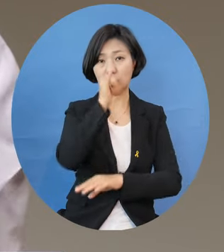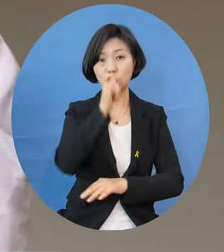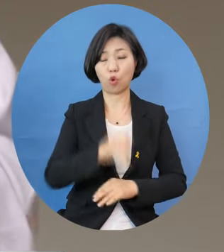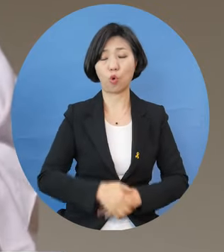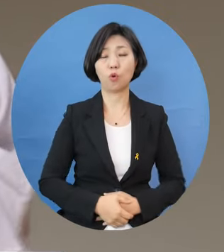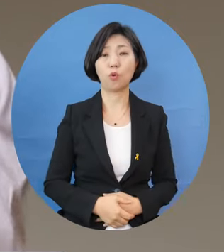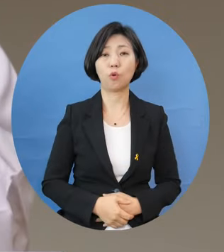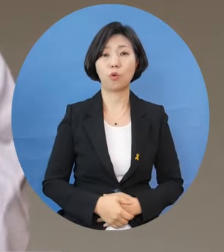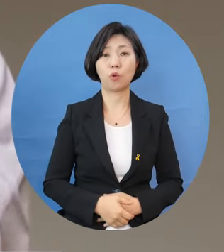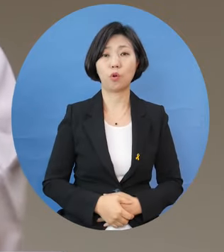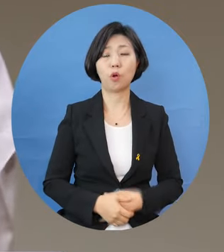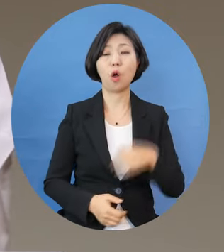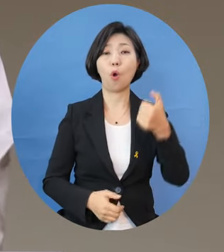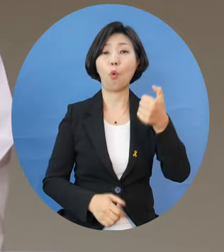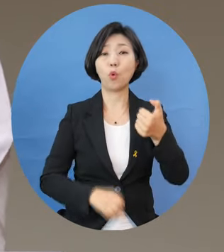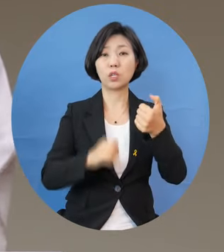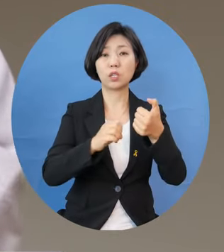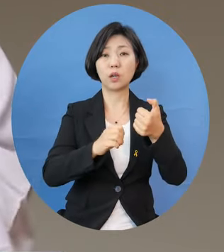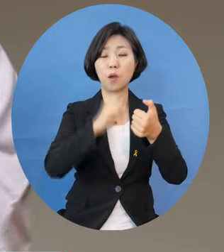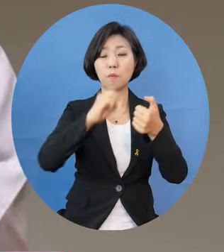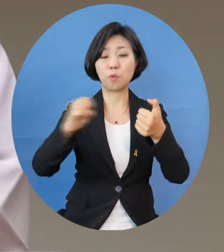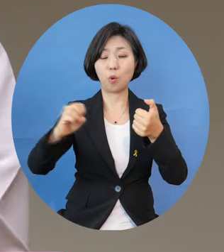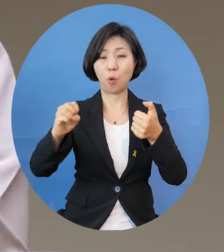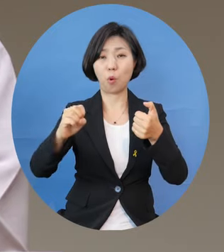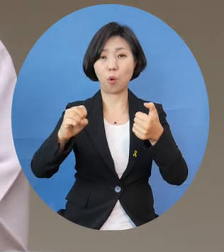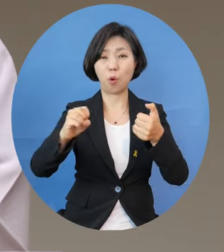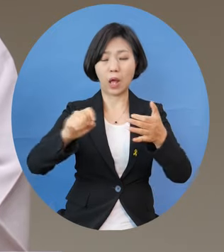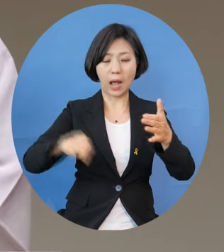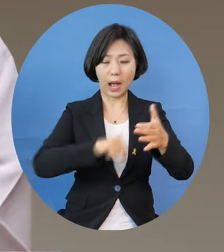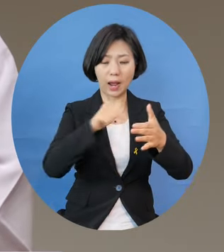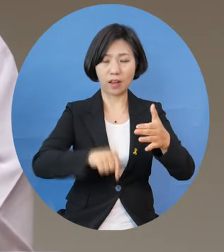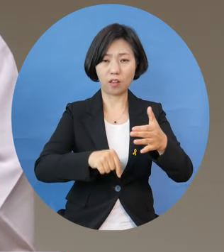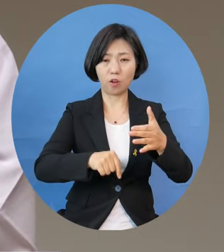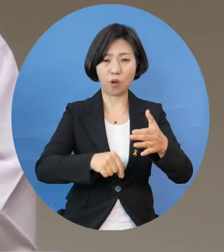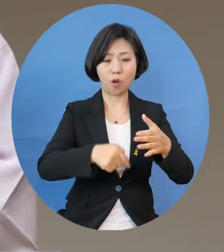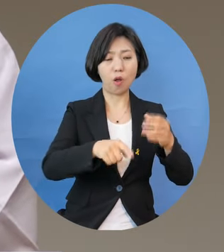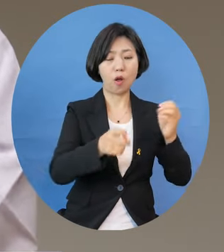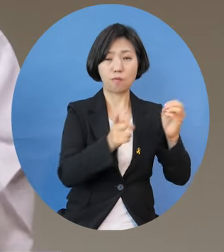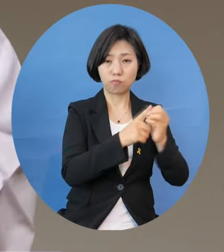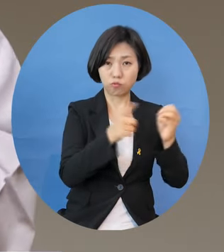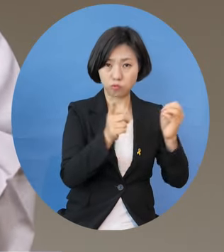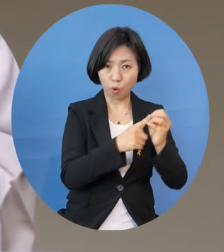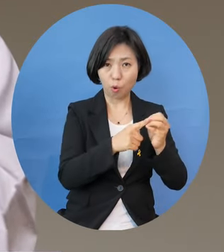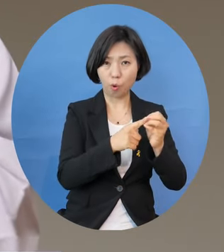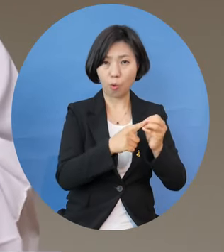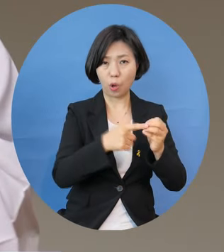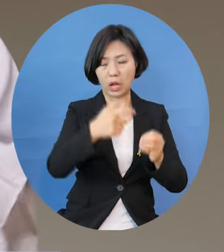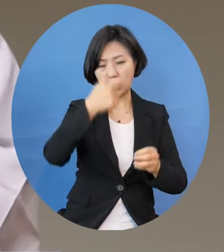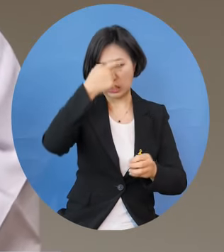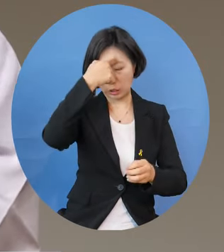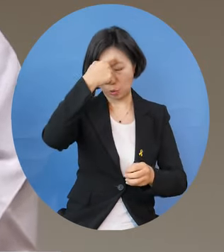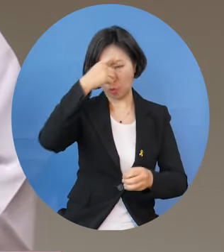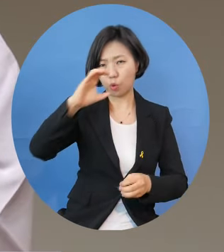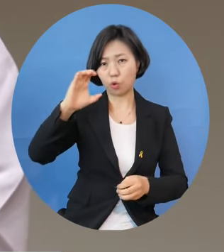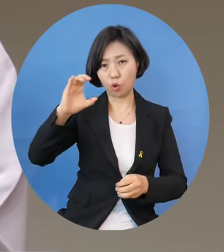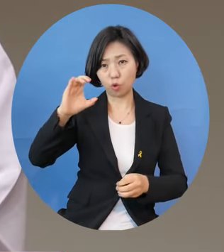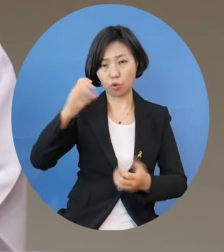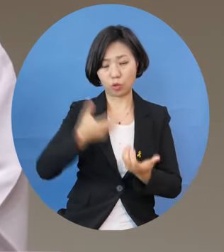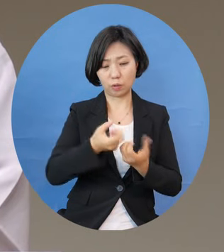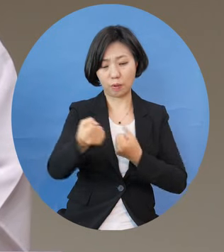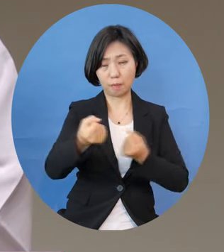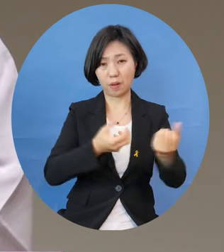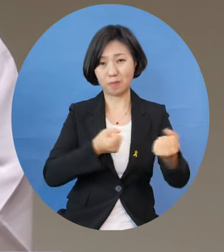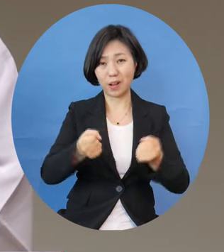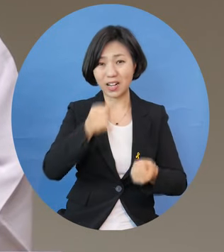그 절반을 가지고 이제 불교, 기독교, 천주교 이렇게 이제 나눠지게 되는데 이 중에 제일 많이 줄은